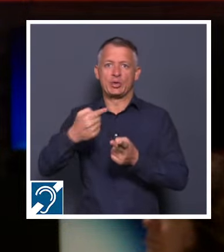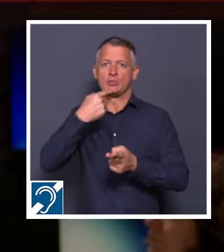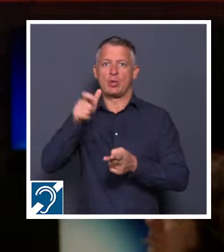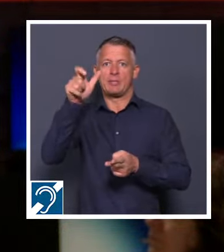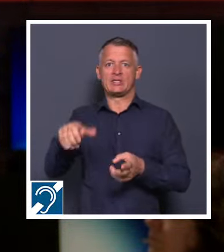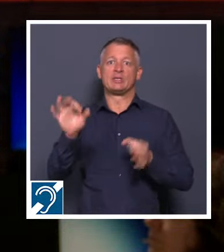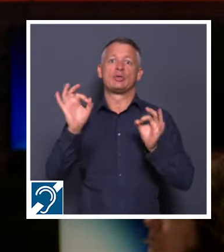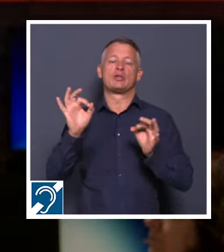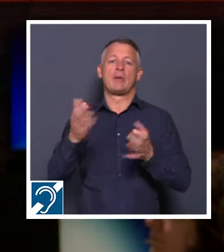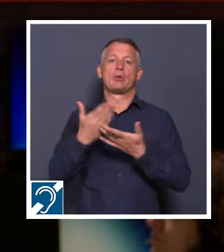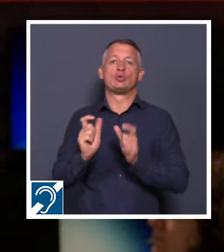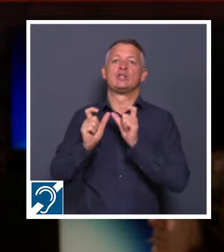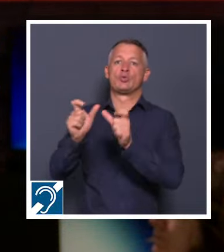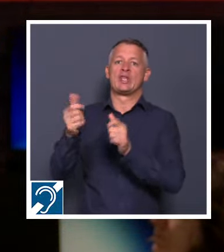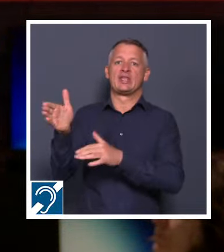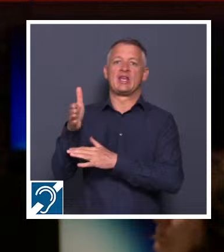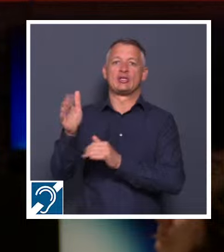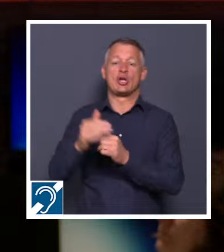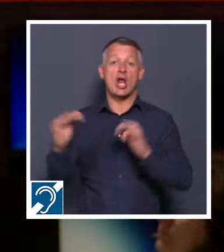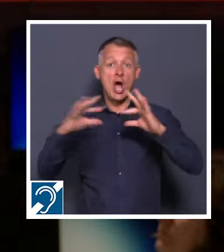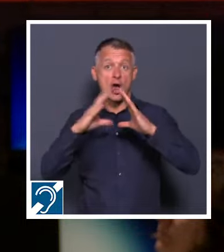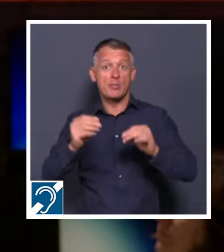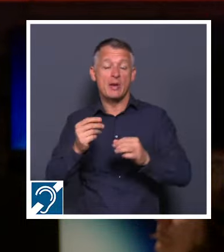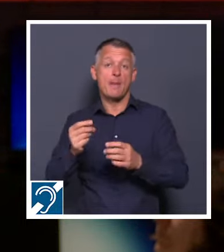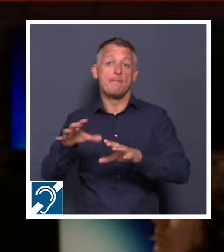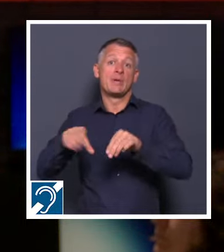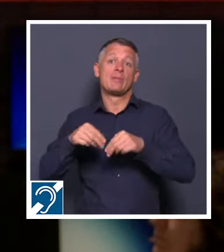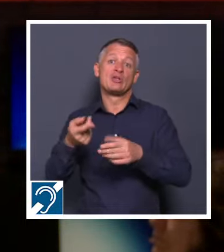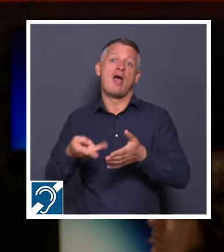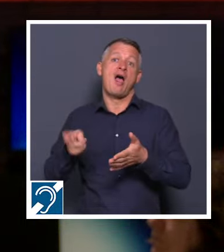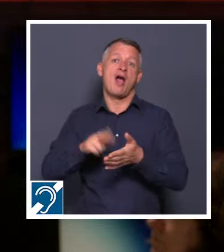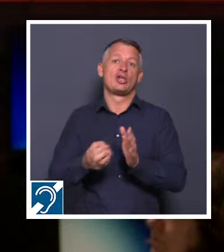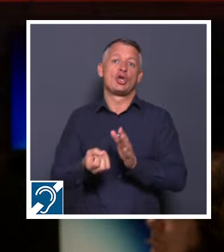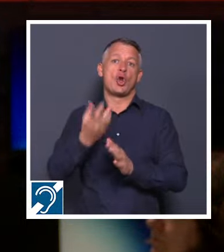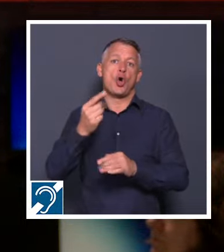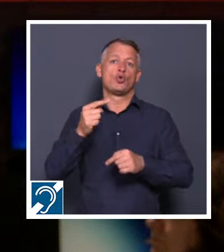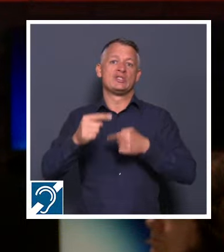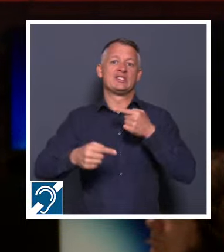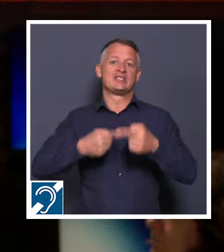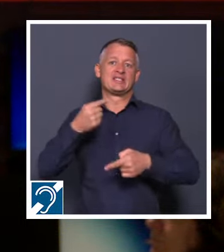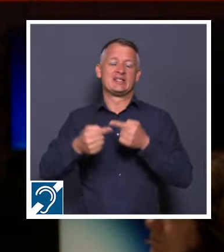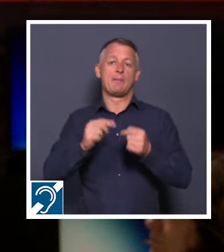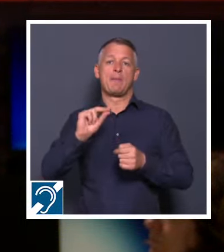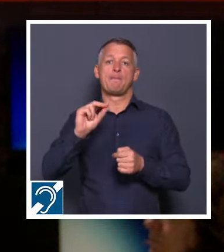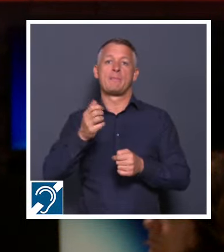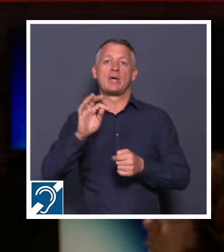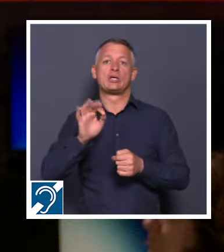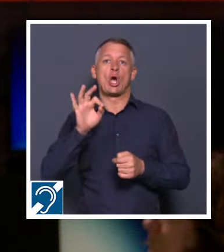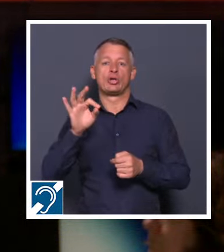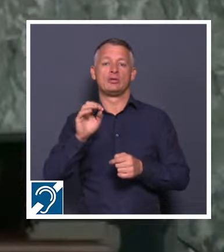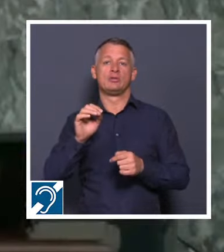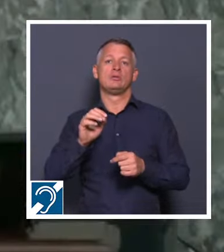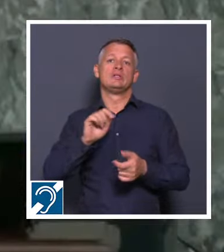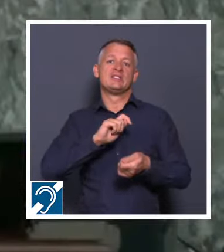în securitate națională. România va primi un alt sistem Patriot de la Statele Unite în schimbul celui donat.